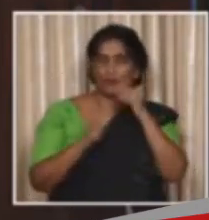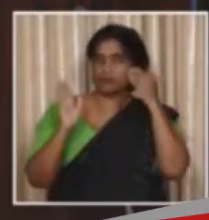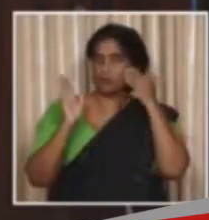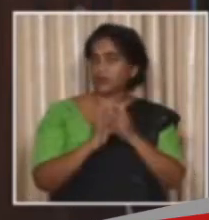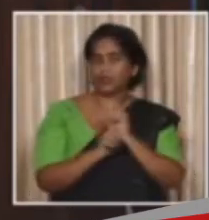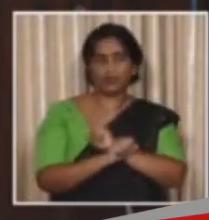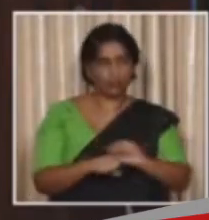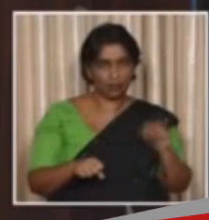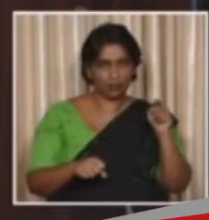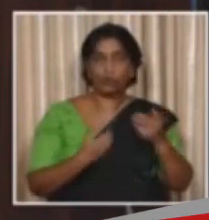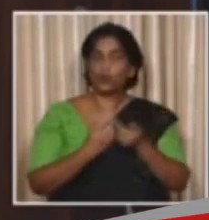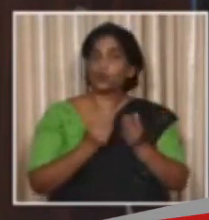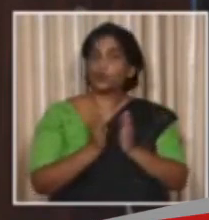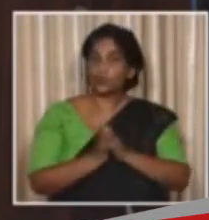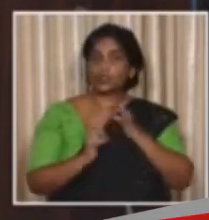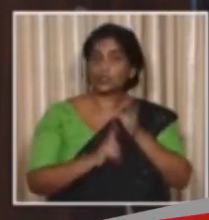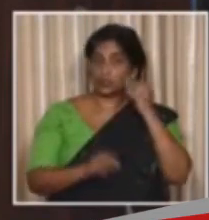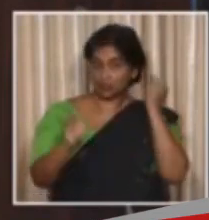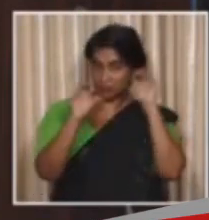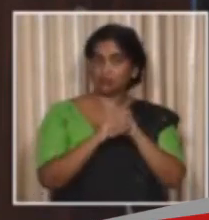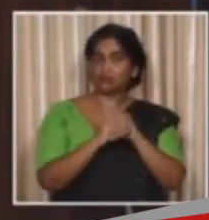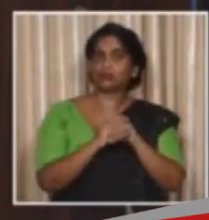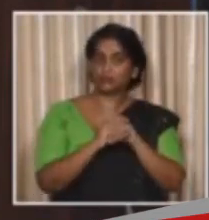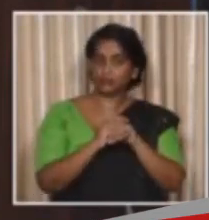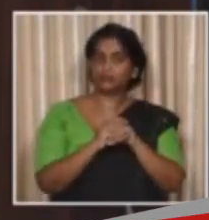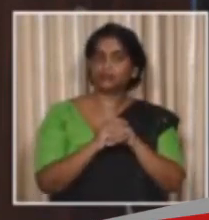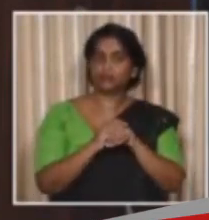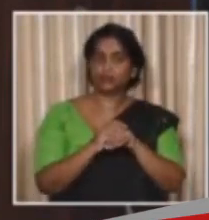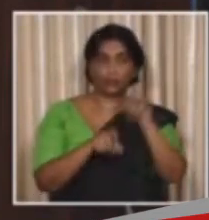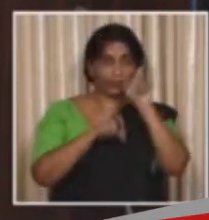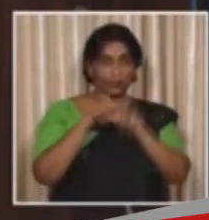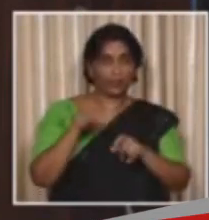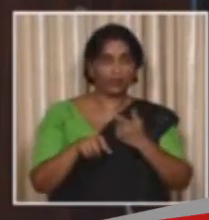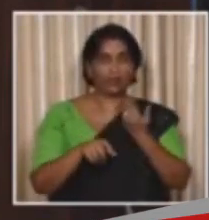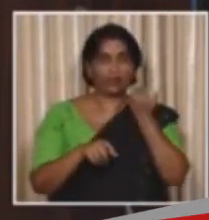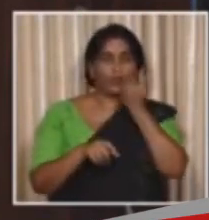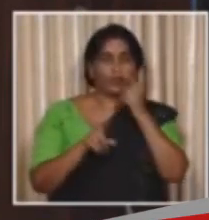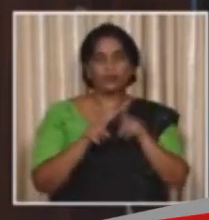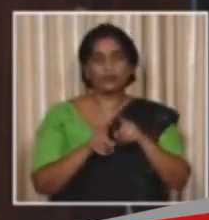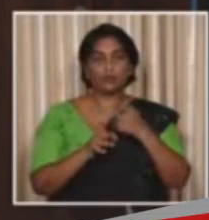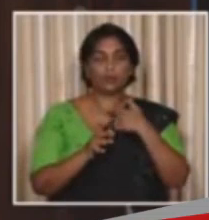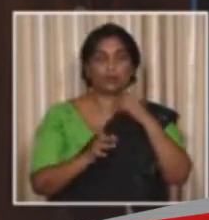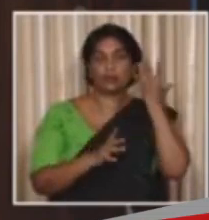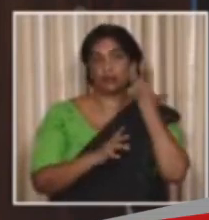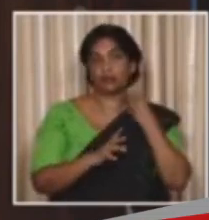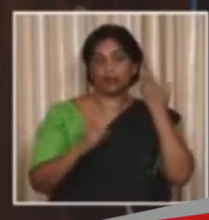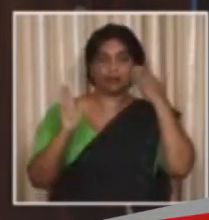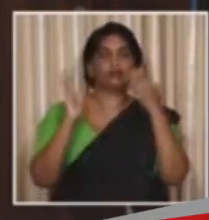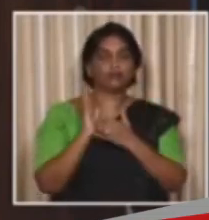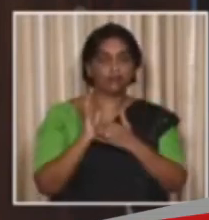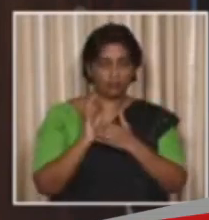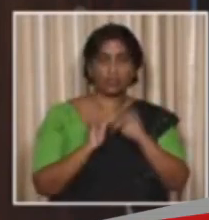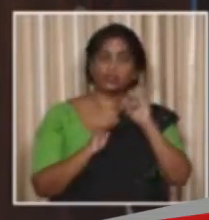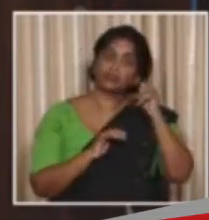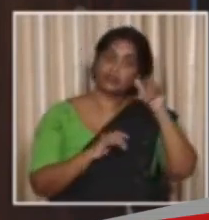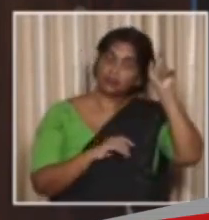කිසිම අදහසකට සැලකිල්ලට භාජනය නොකර තමන් ජනාධිපති වෙන්න මේ කේකට එක එක උනේ නෝනේ සමහරයට නගරාධිපති වෙන්න